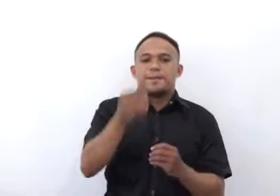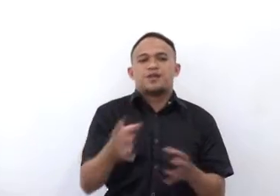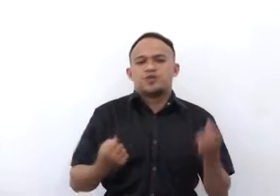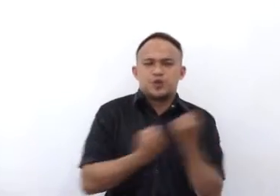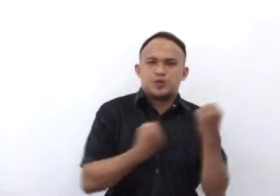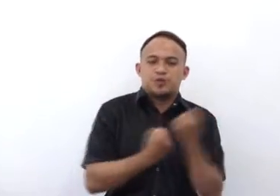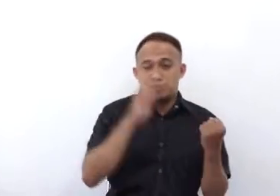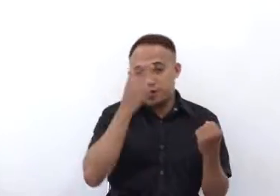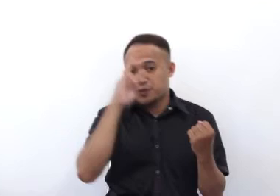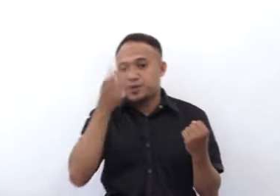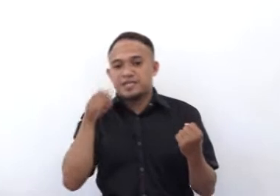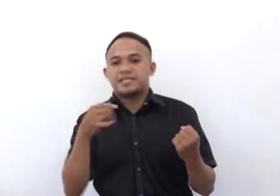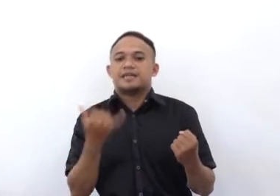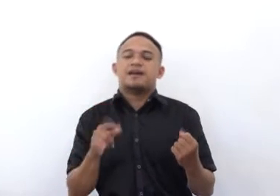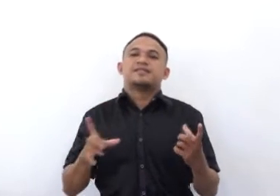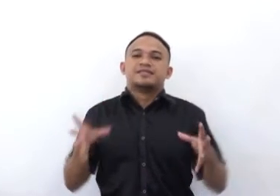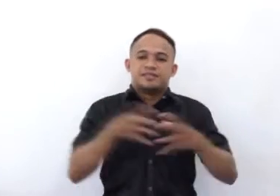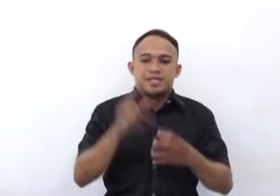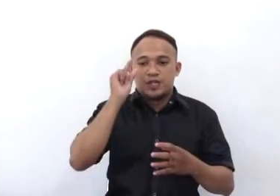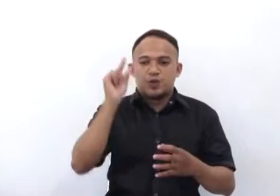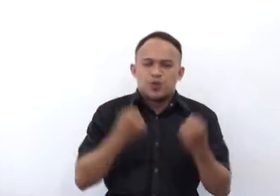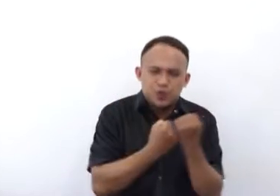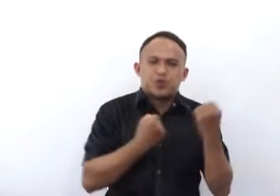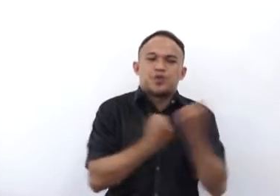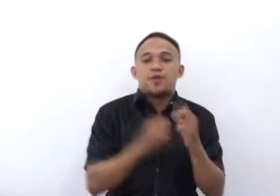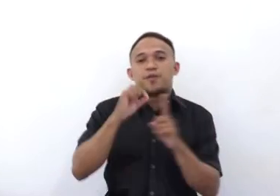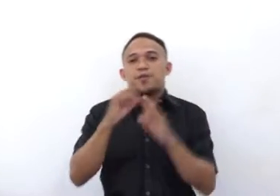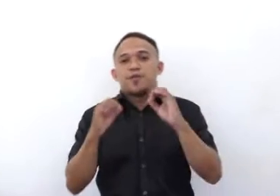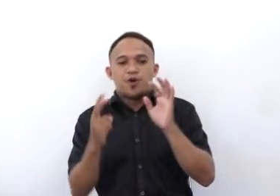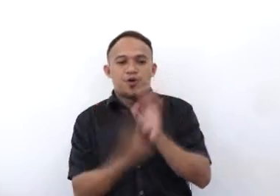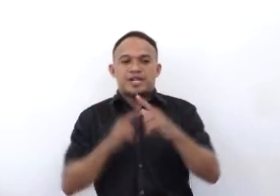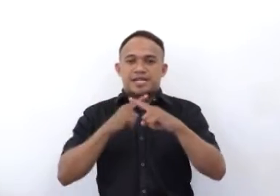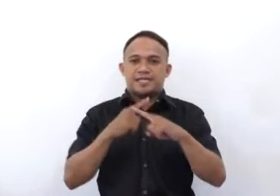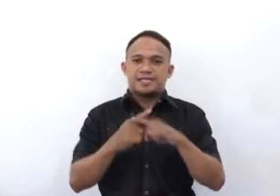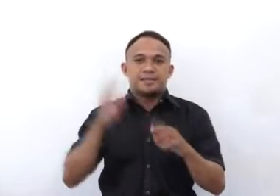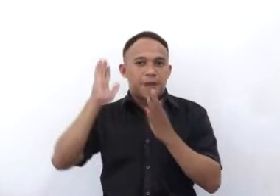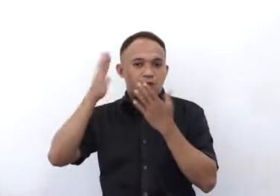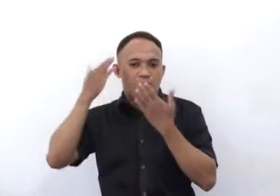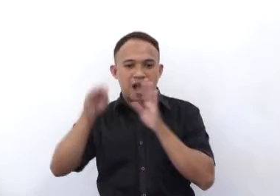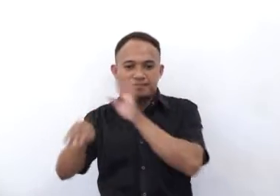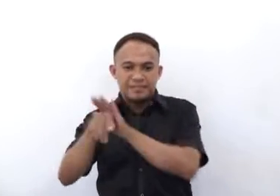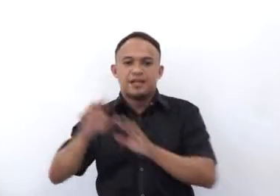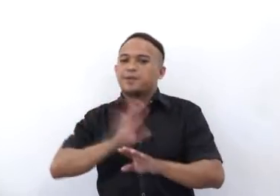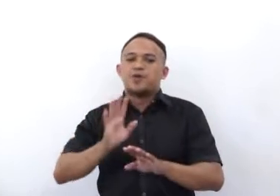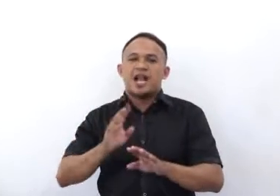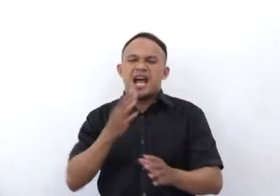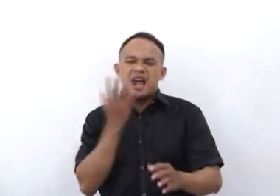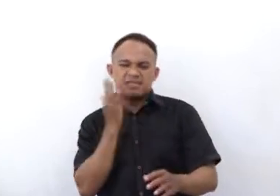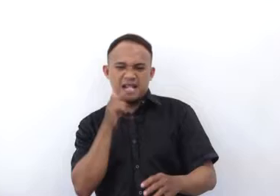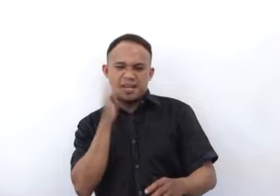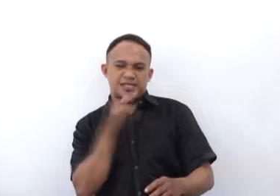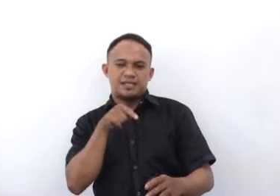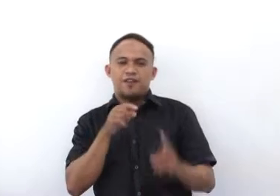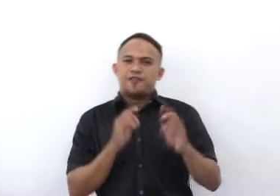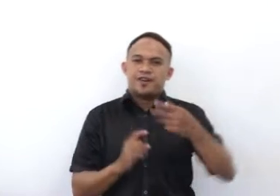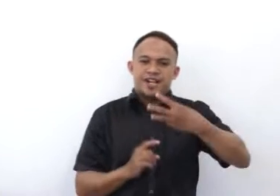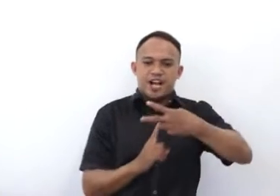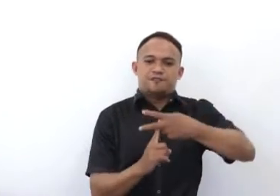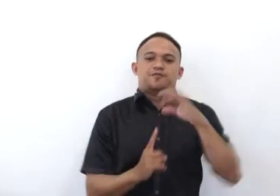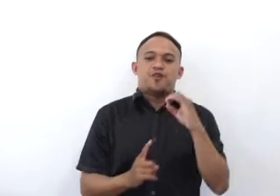belum mampu memberikan dukungan berupa anggaran yang sesuai untuk mendukung PON 20 di